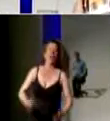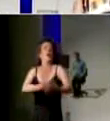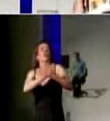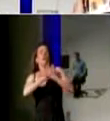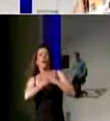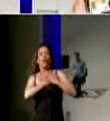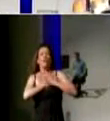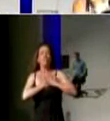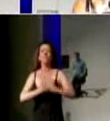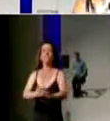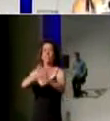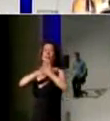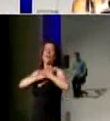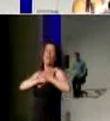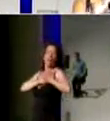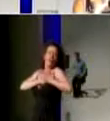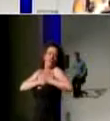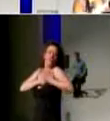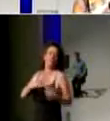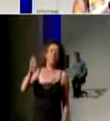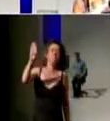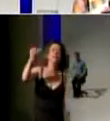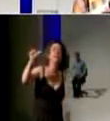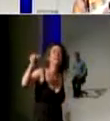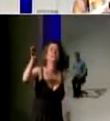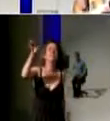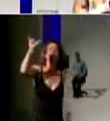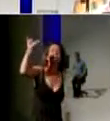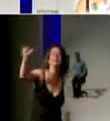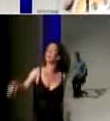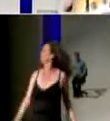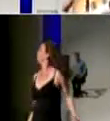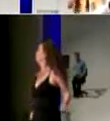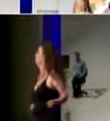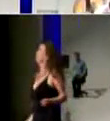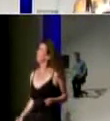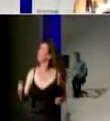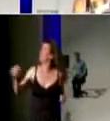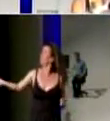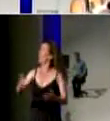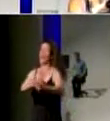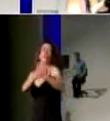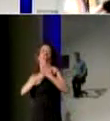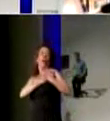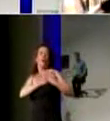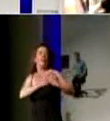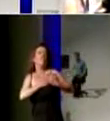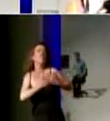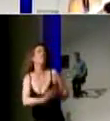comme je dis. Love me, love me, baby. On lâche pas.